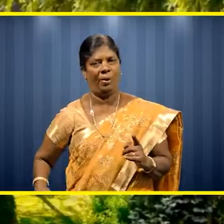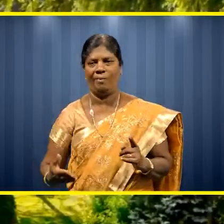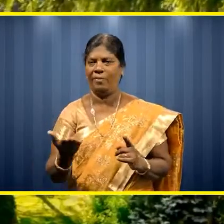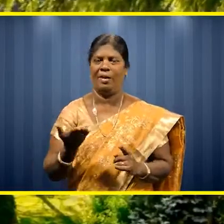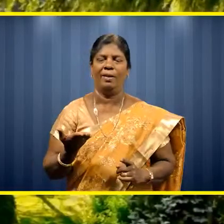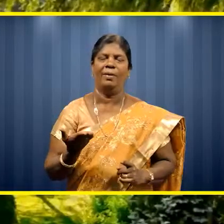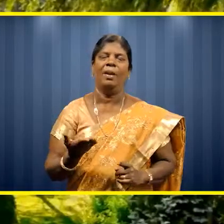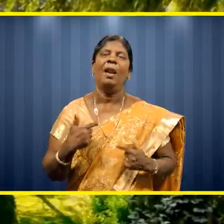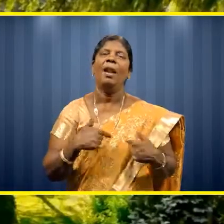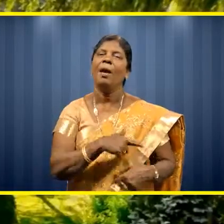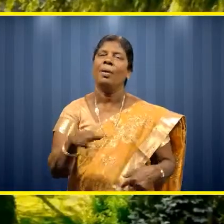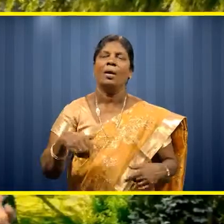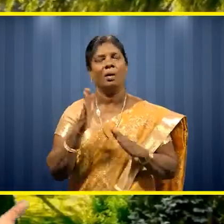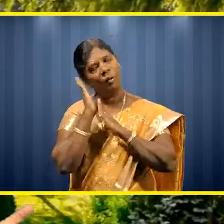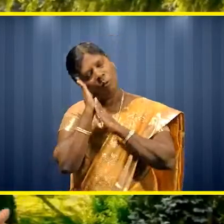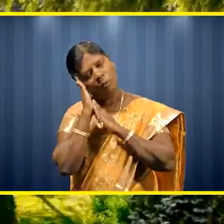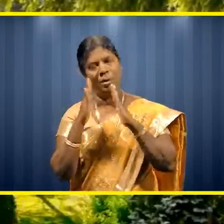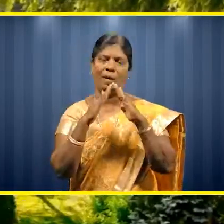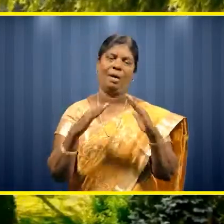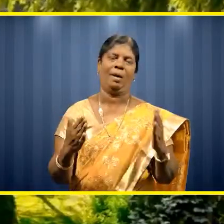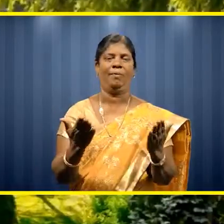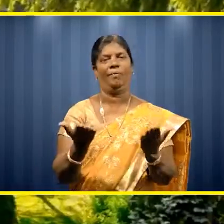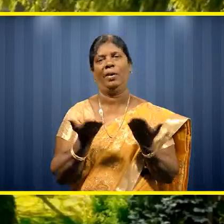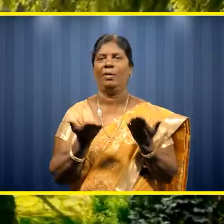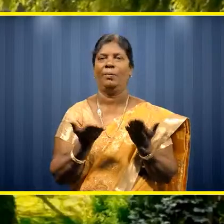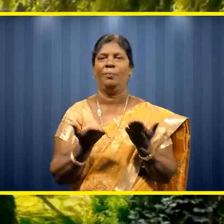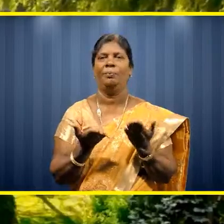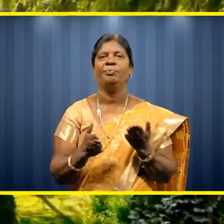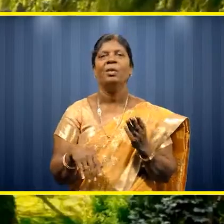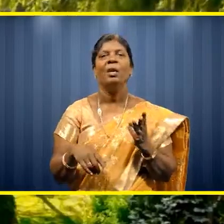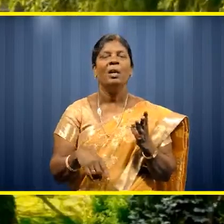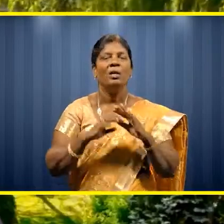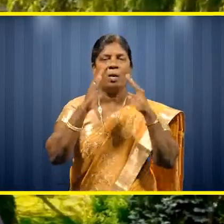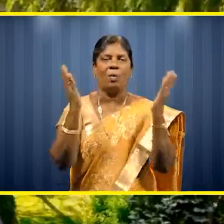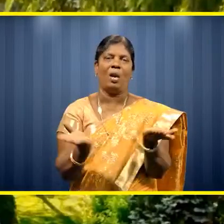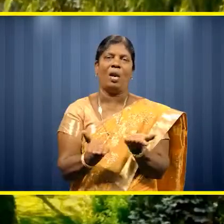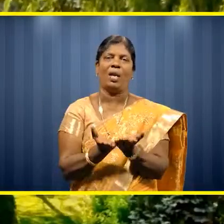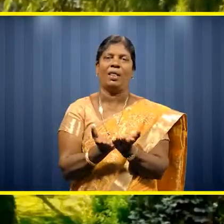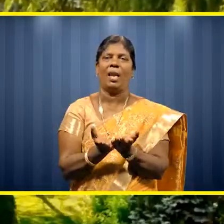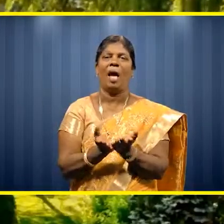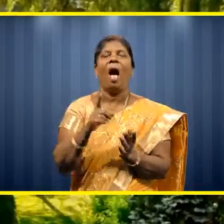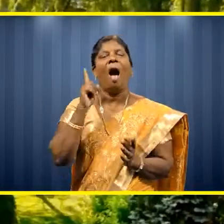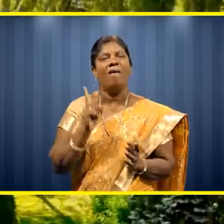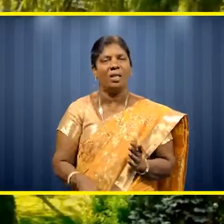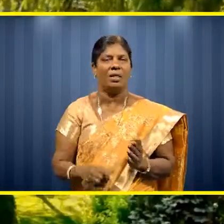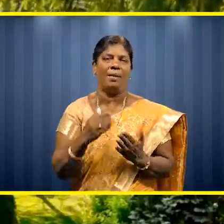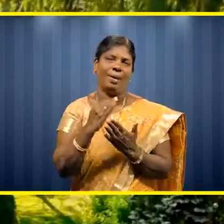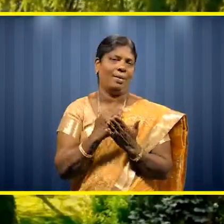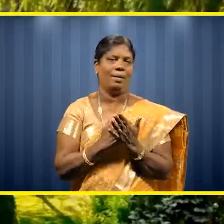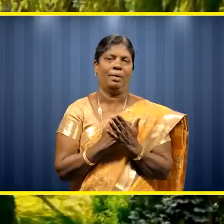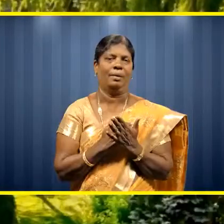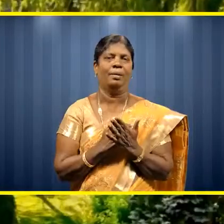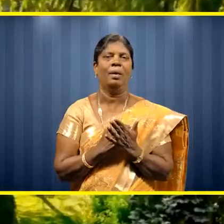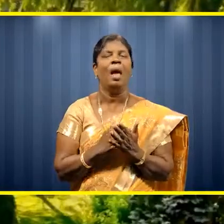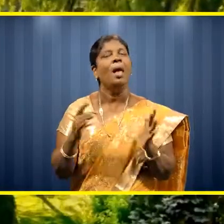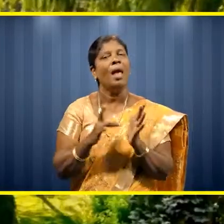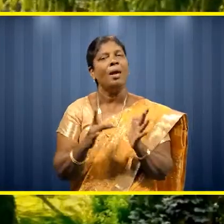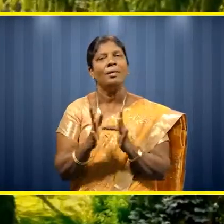உடை வேண்டும், நமக்கு இருப்பதற்கு இடம் வேண்டும். உலகத்தில் இது நமக்கு அவசியமான